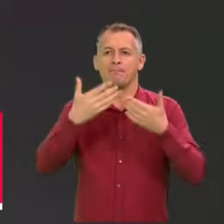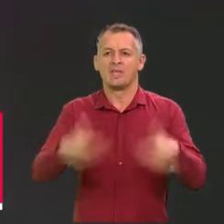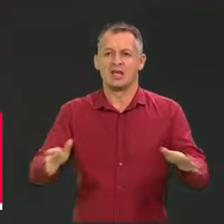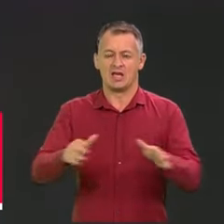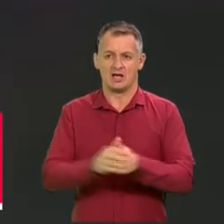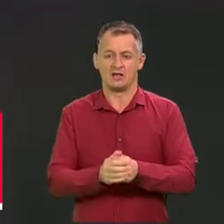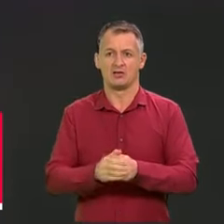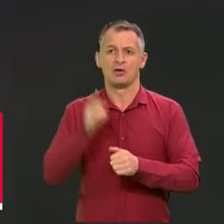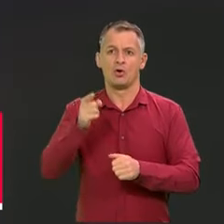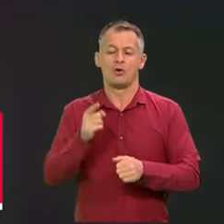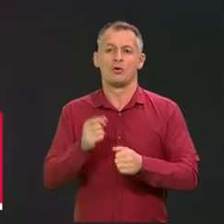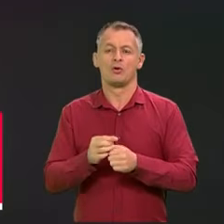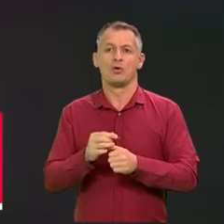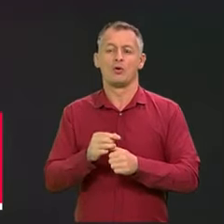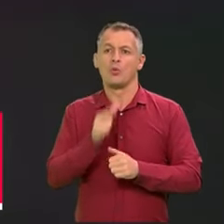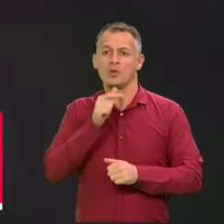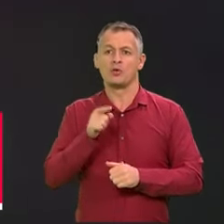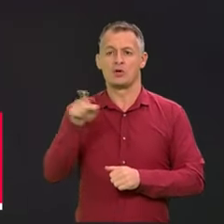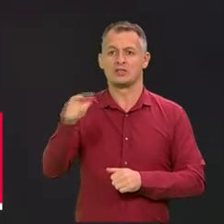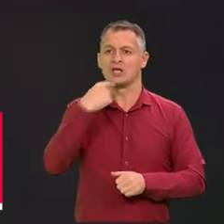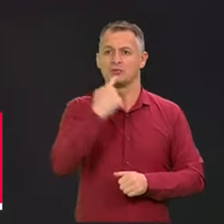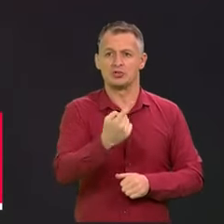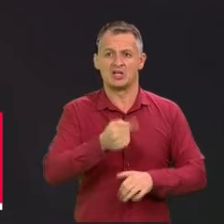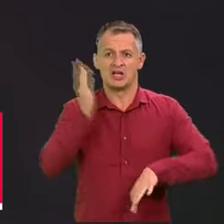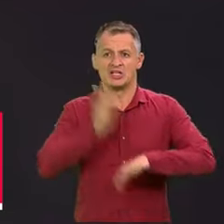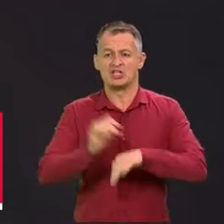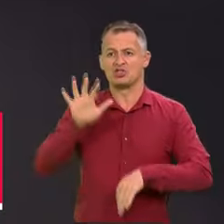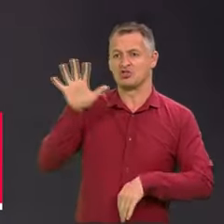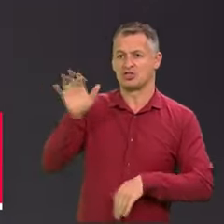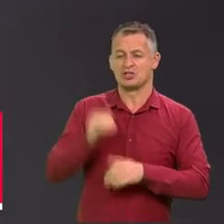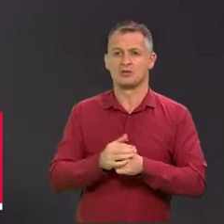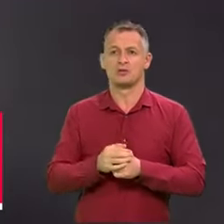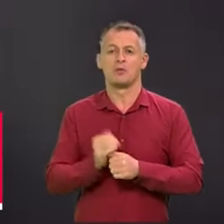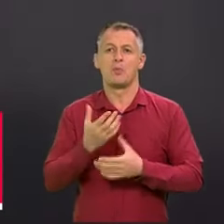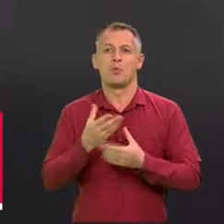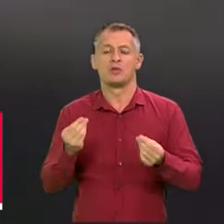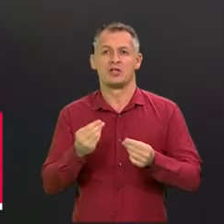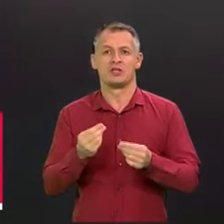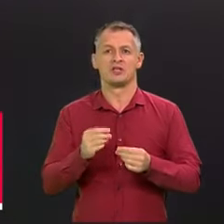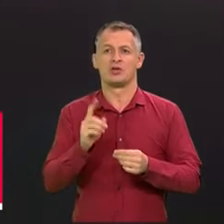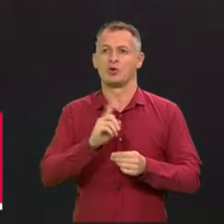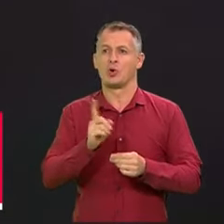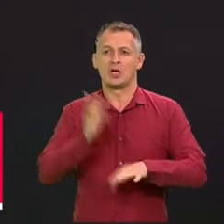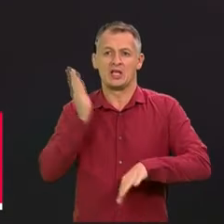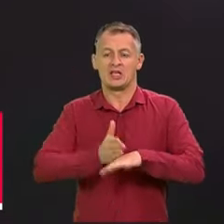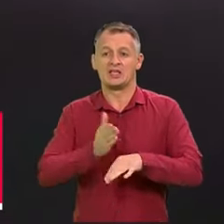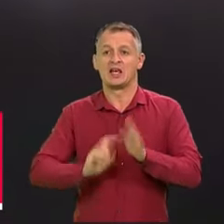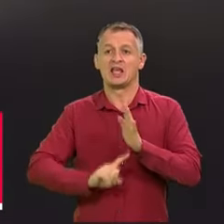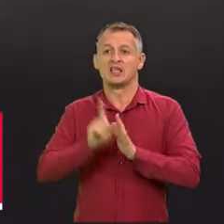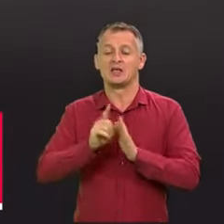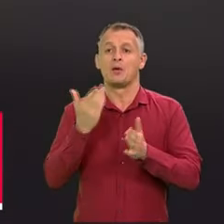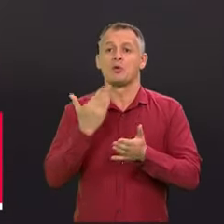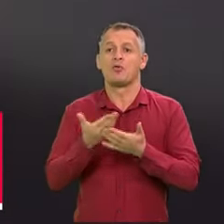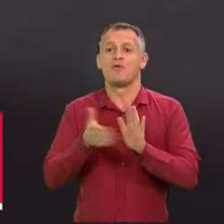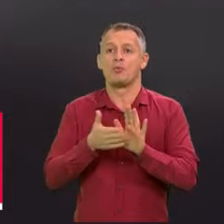Hezbollah decât aceste rachete. Unde dumneavoastră a spus că au fost răniți 5 și mare majoritate au fost răniți nu de rachete, au fost răniți de faptul că au căzut